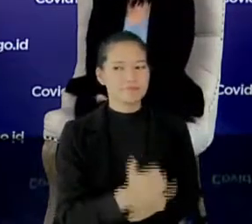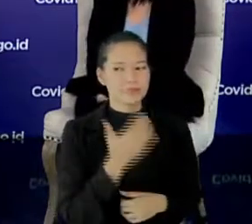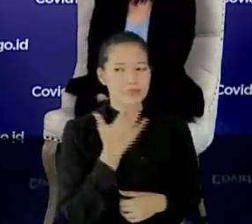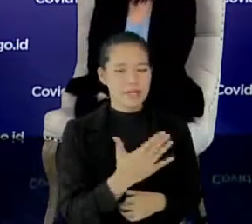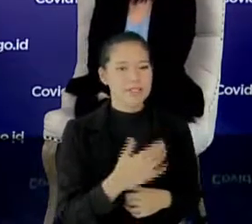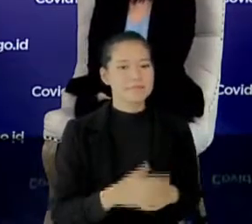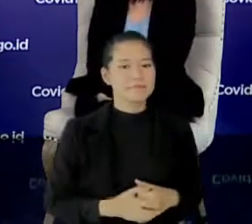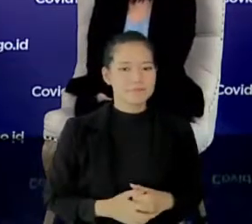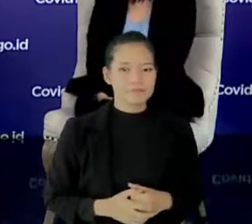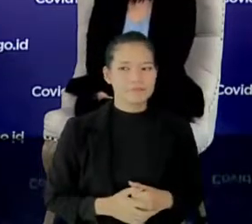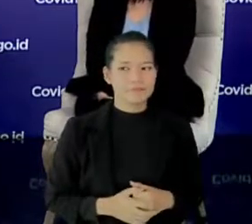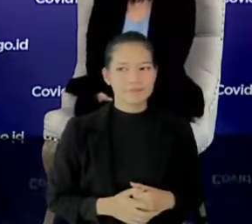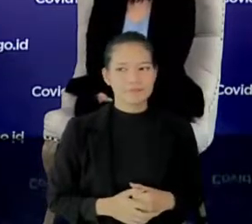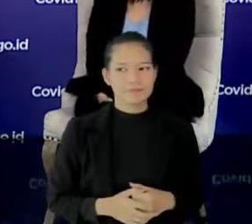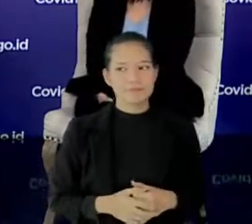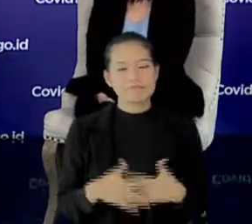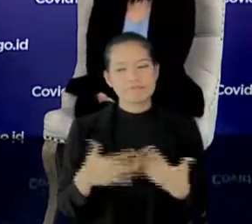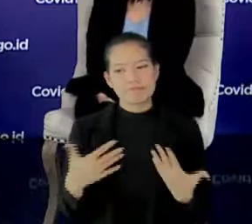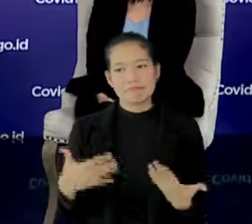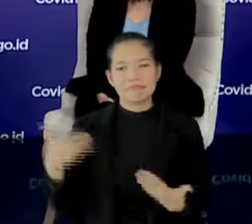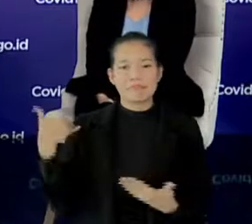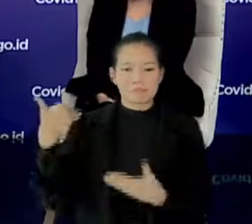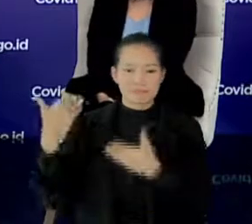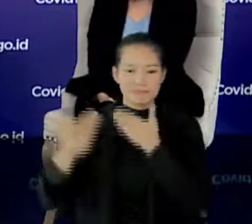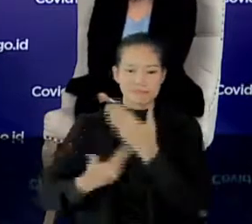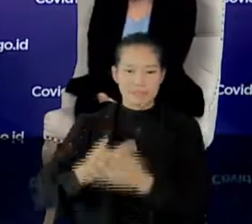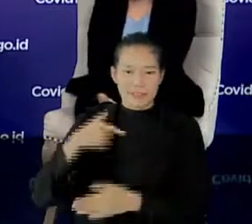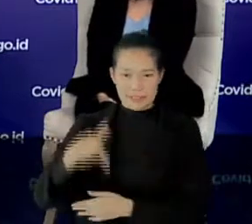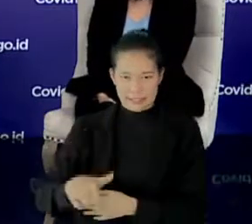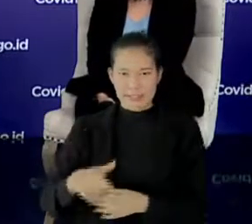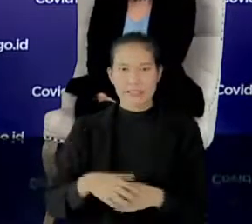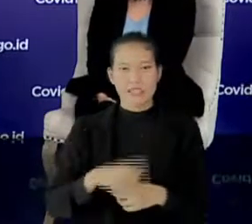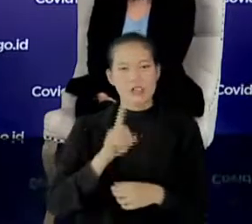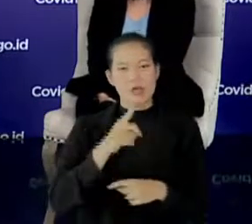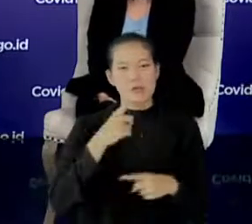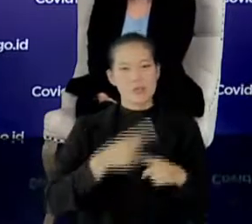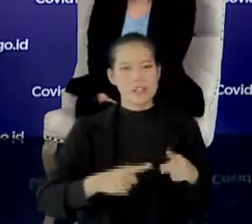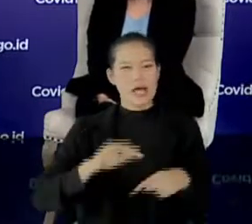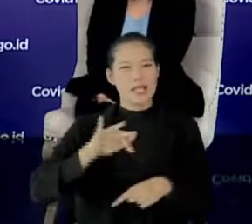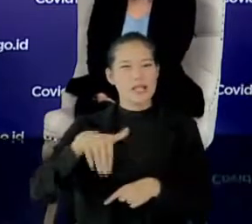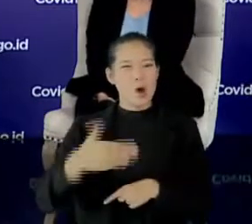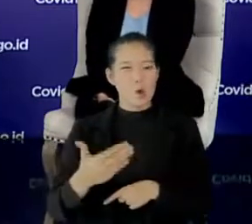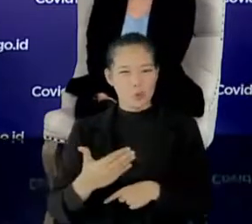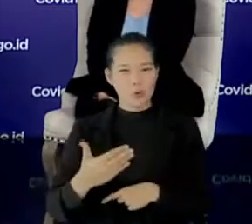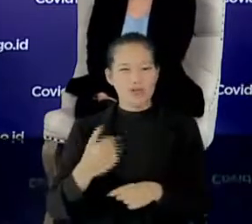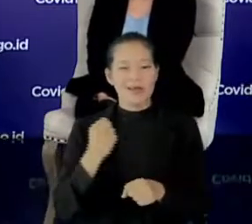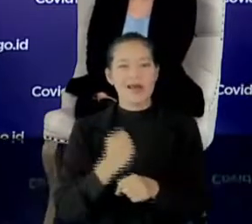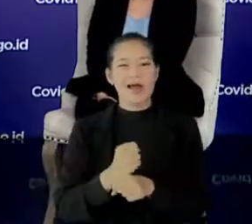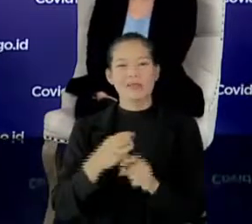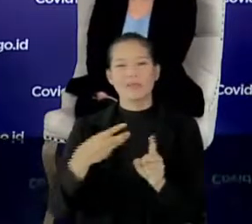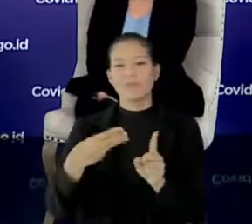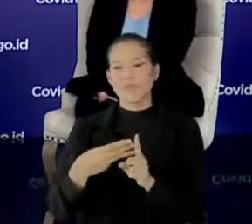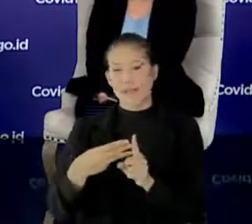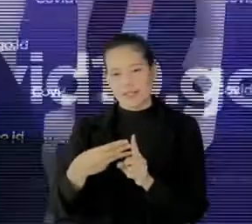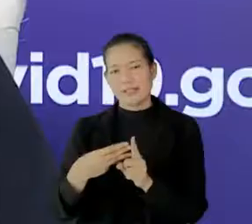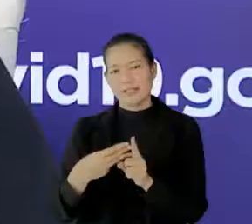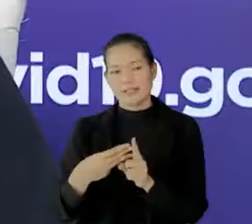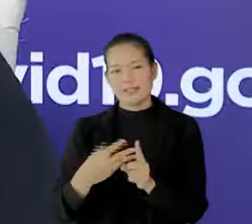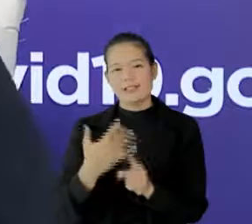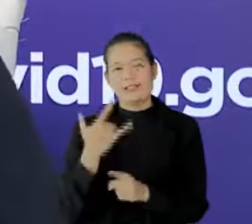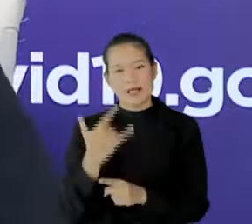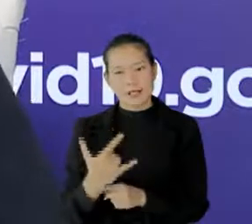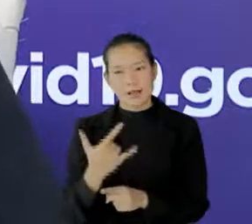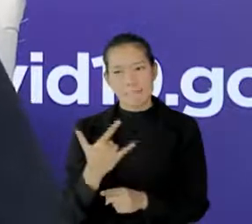kasih. Ya, selama ini saya rasa 1,5 tahun ya, God Bless ini tetap